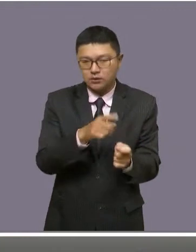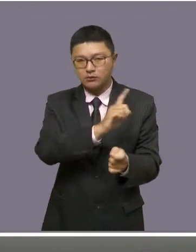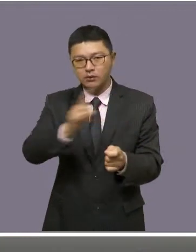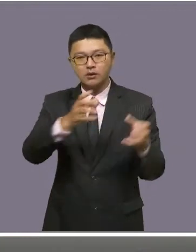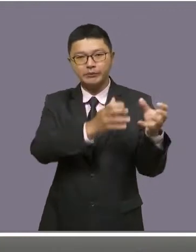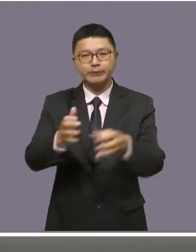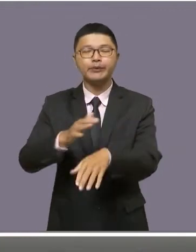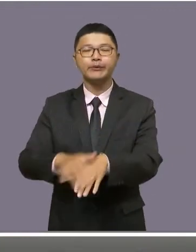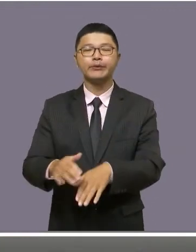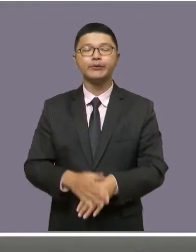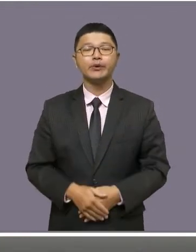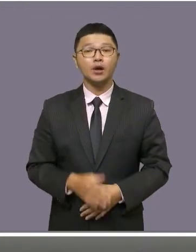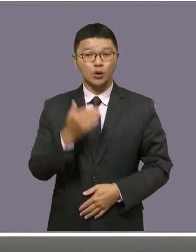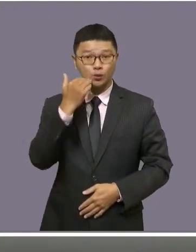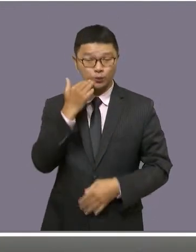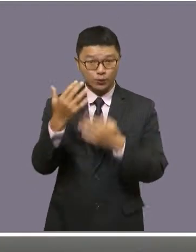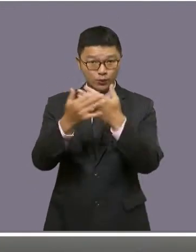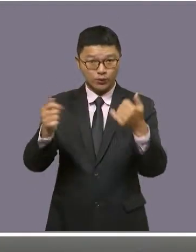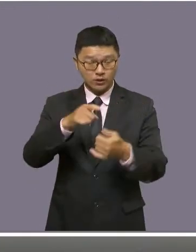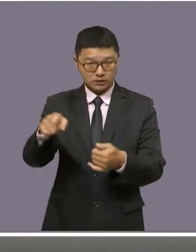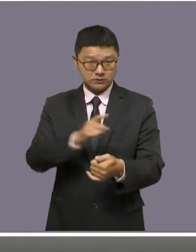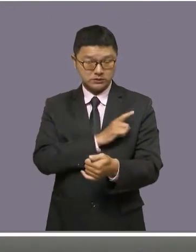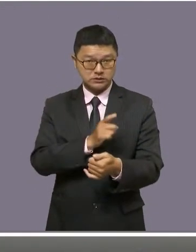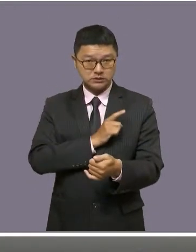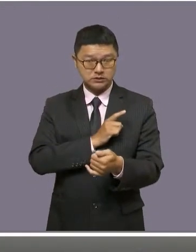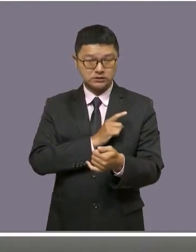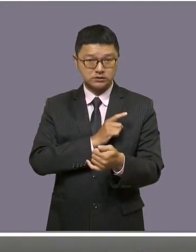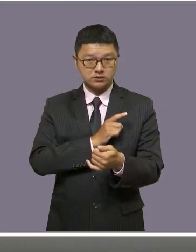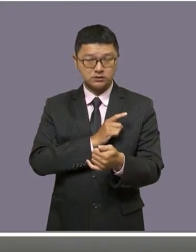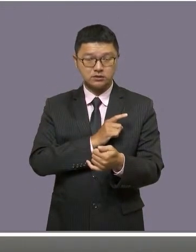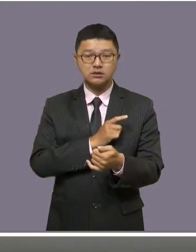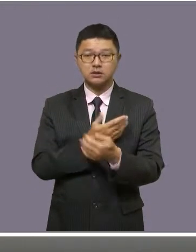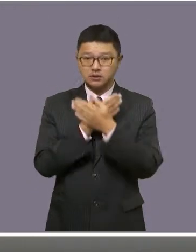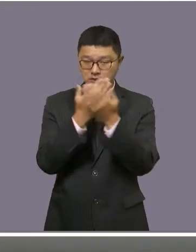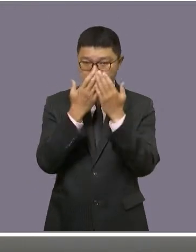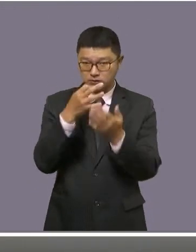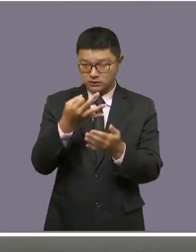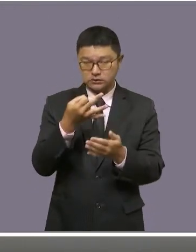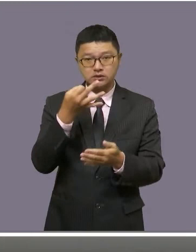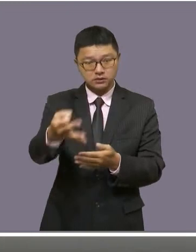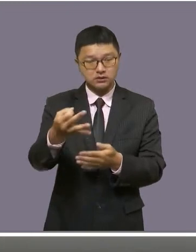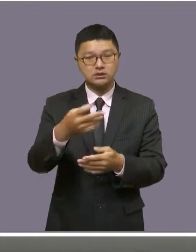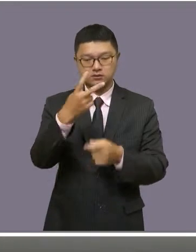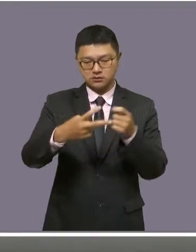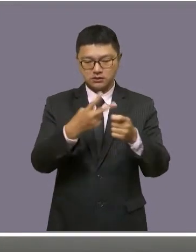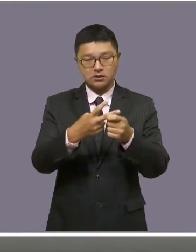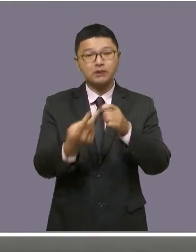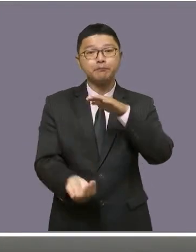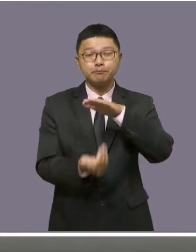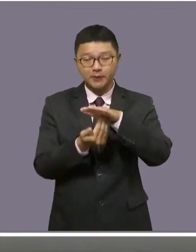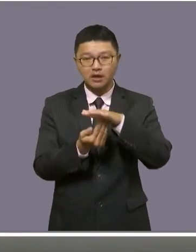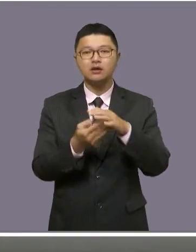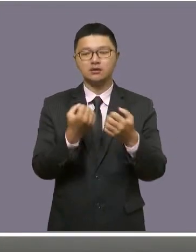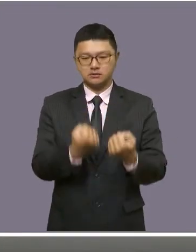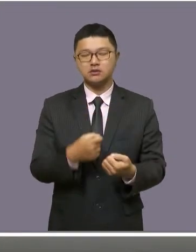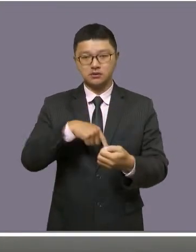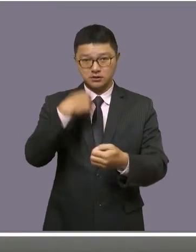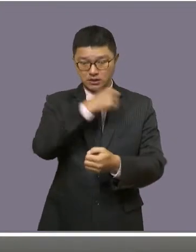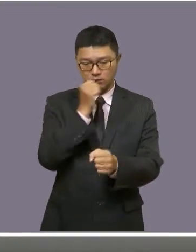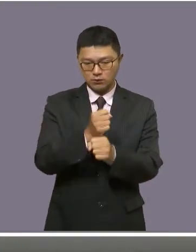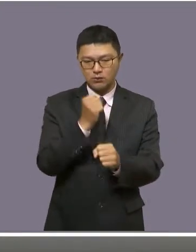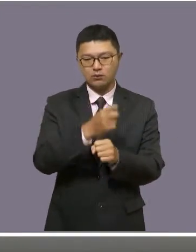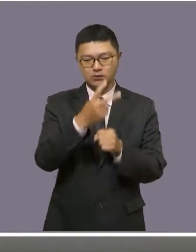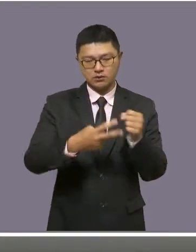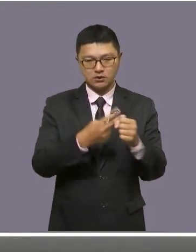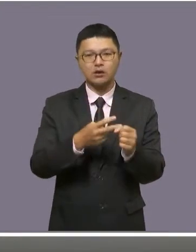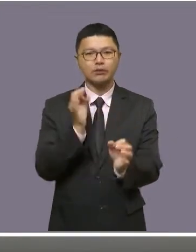学生取得了我们这样的奖学金，2年至多2年的奖学金，当然他要留台工作2年。